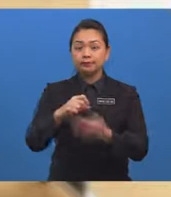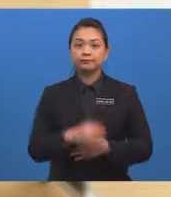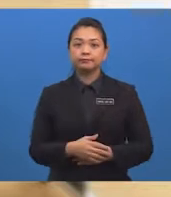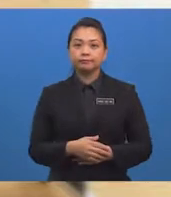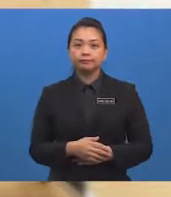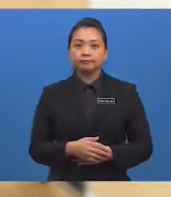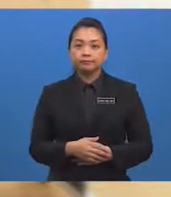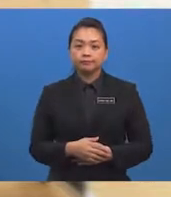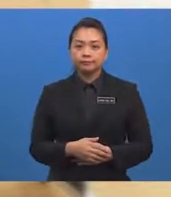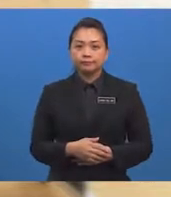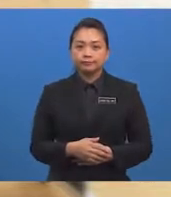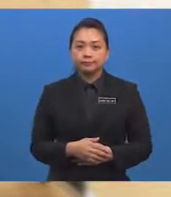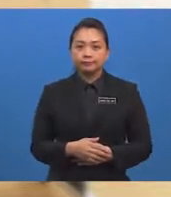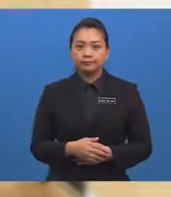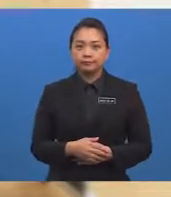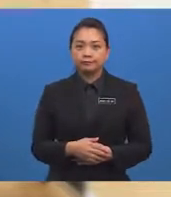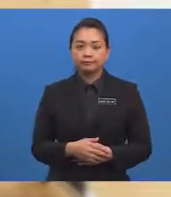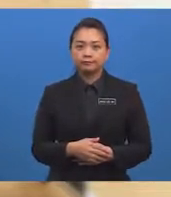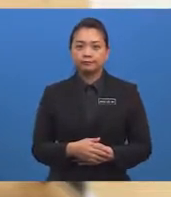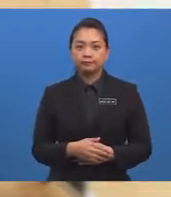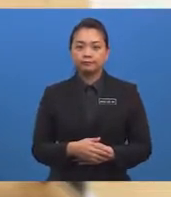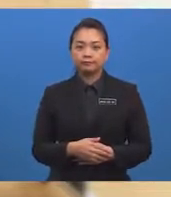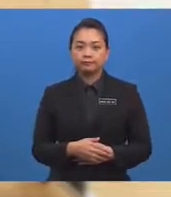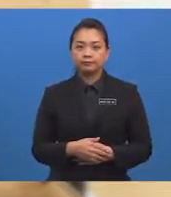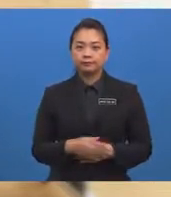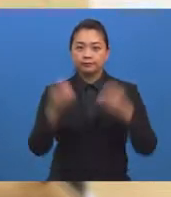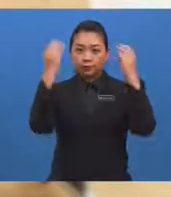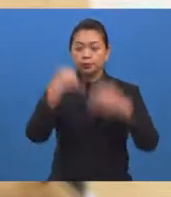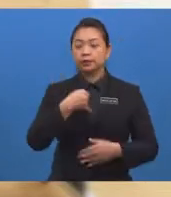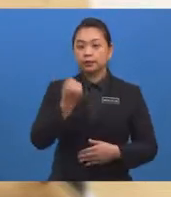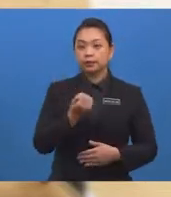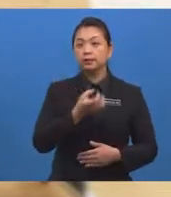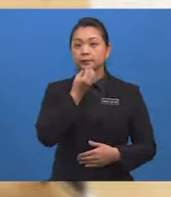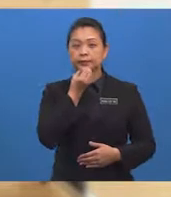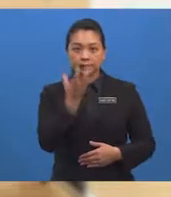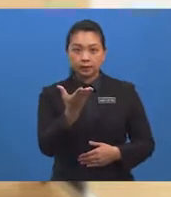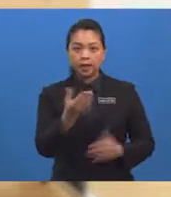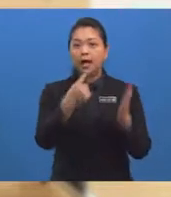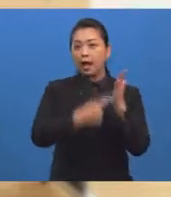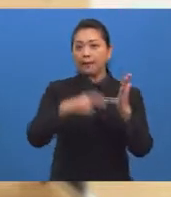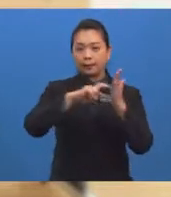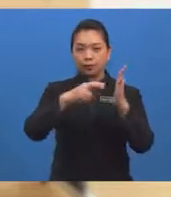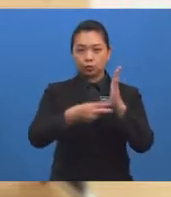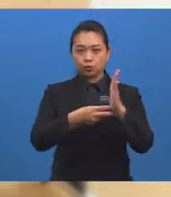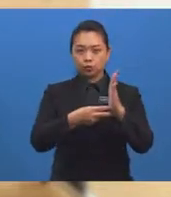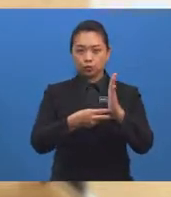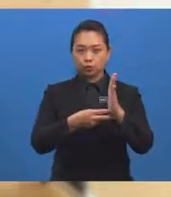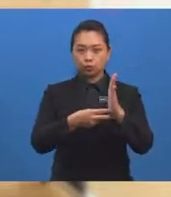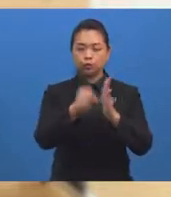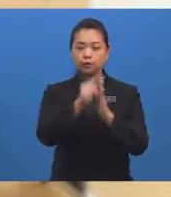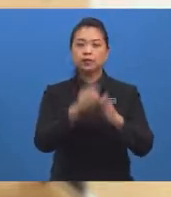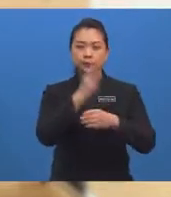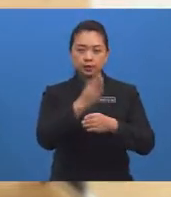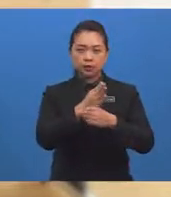Sebelum cikgu meneruskan perbincangan lebih lanjut, ingin cikgu sampaikan apakah maksud sebenar